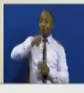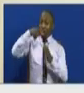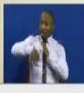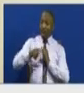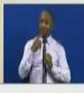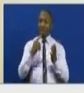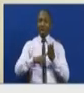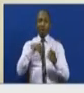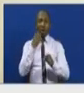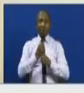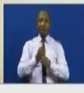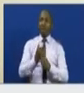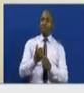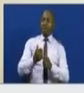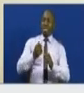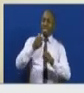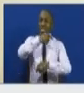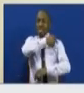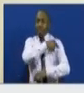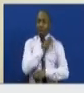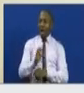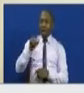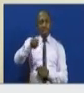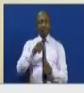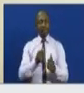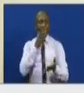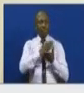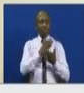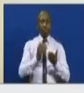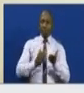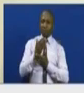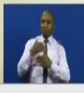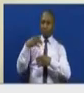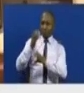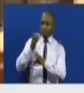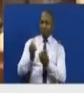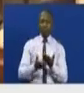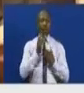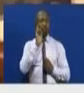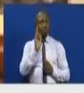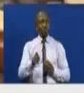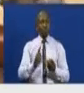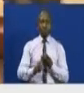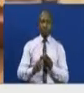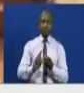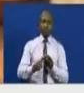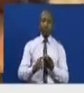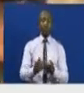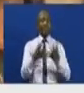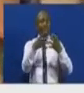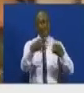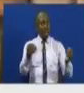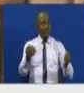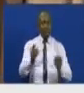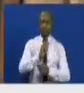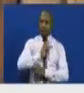unafanya aroma therapy ambazo zimethibitika kisayansi kwamba zina msaada mkubwa sana. Madhara yanayoweza kutokea ni